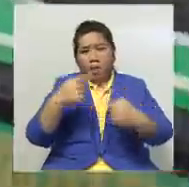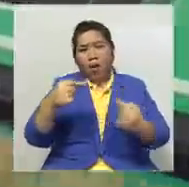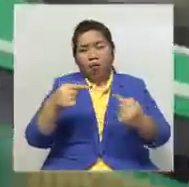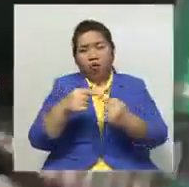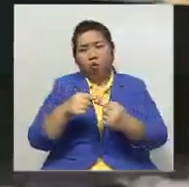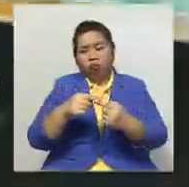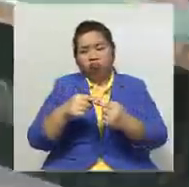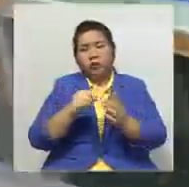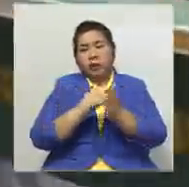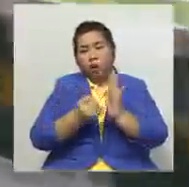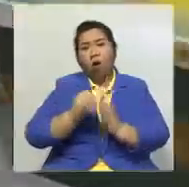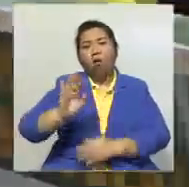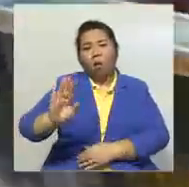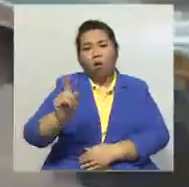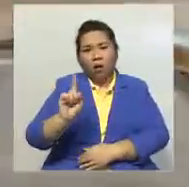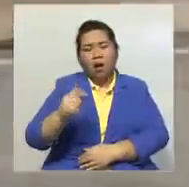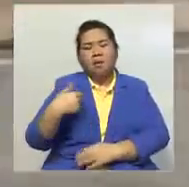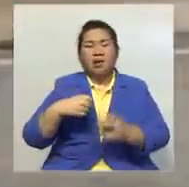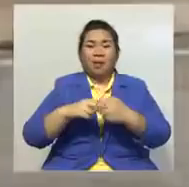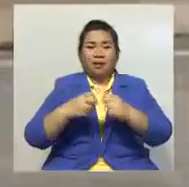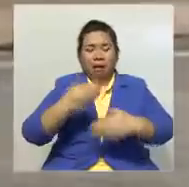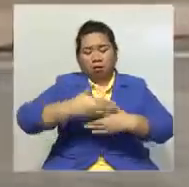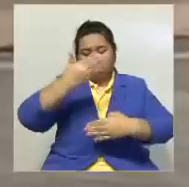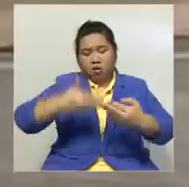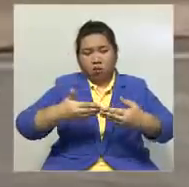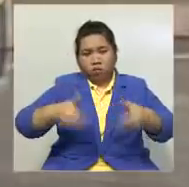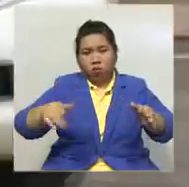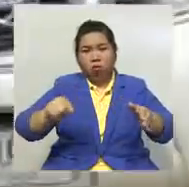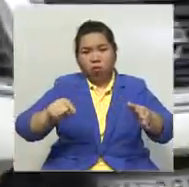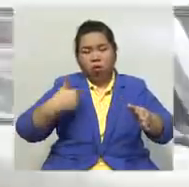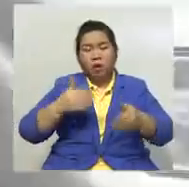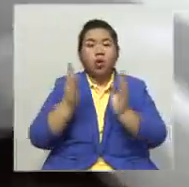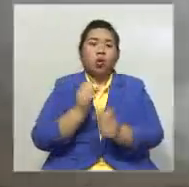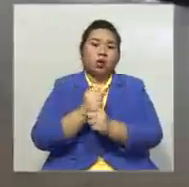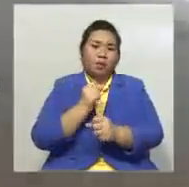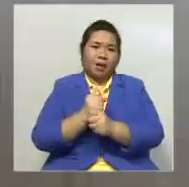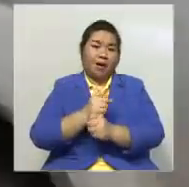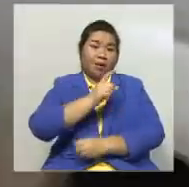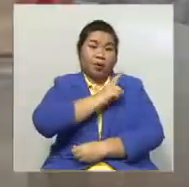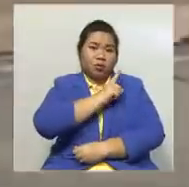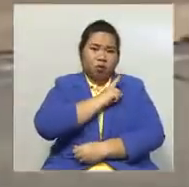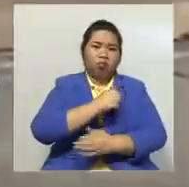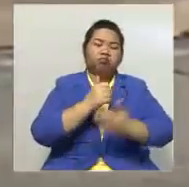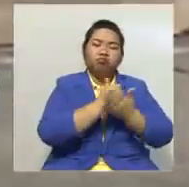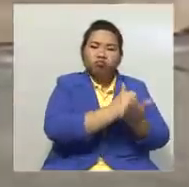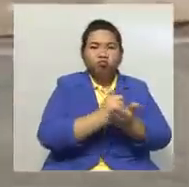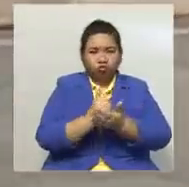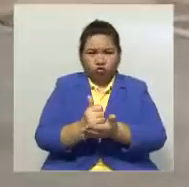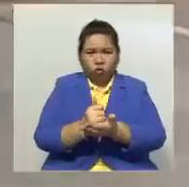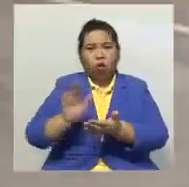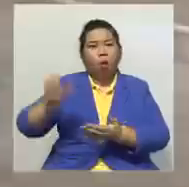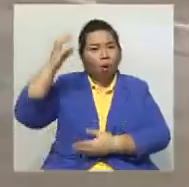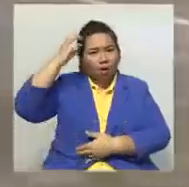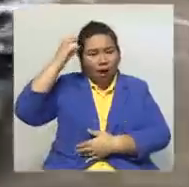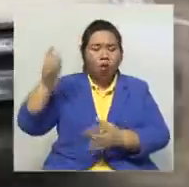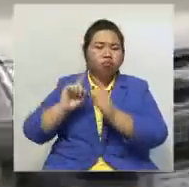ลาวที่รับผลกระทบจากเหตุการณ์เขื่อนแตกโดยมีเจ้าหน้าที่จากด่านศุลกากรช่องเม็กค่ะคอยประสานงานกับทางเจ้าหน้าที่สปป.ล